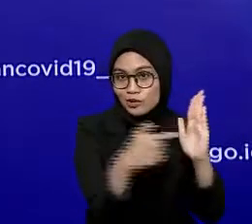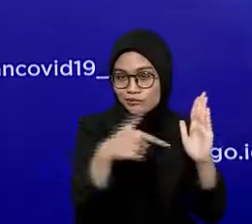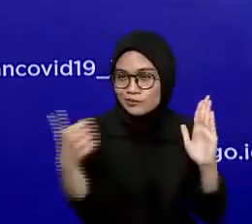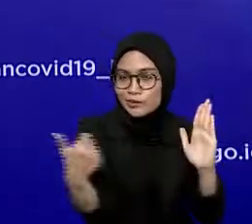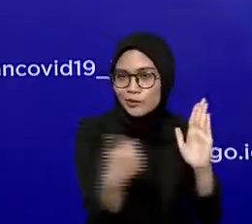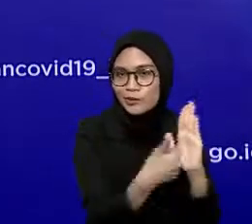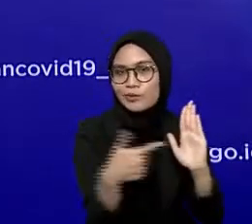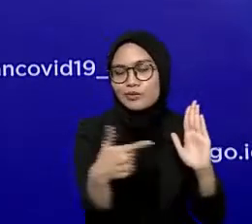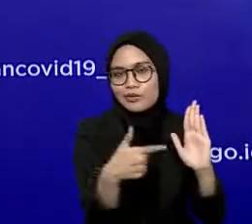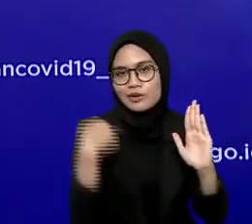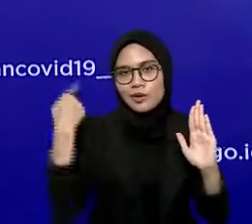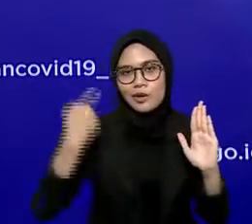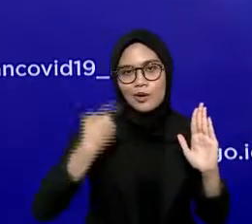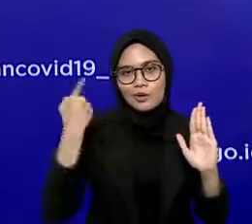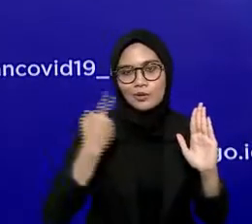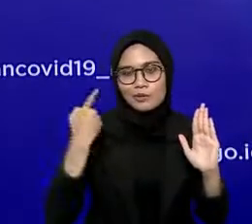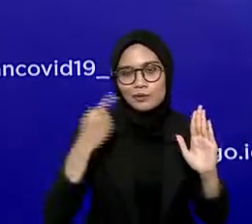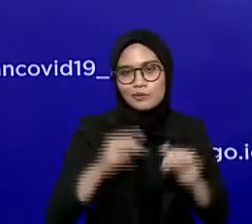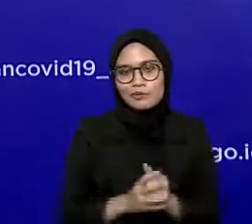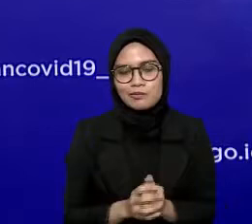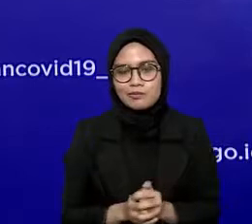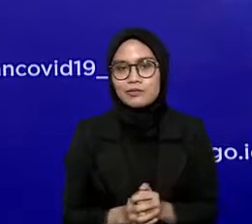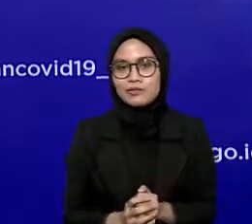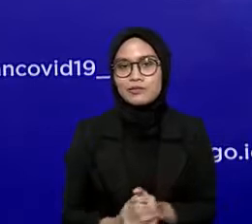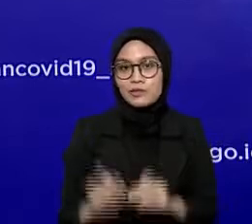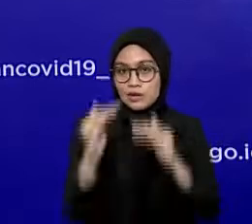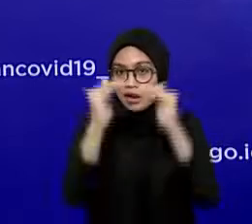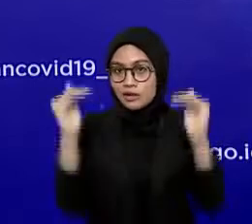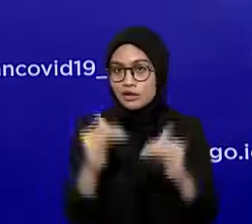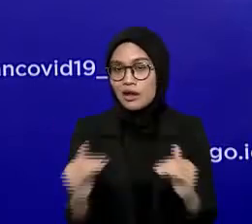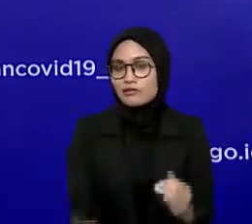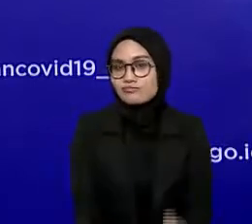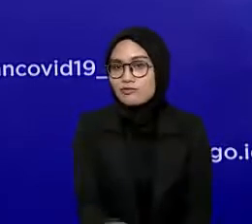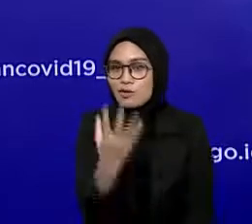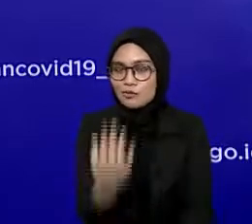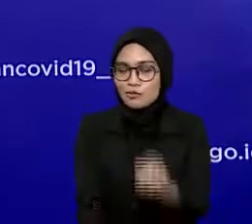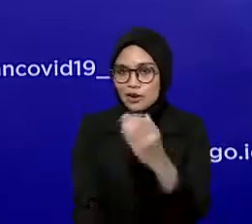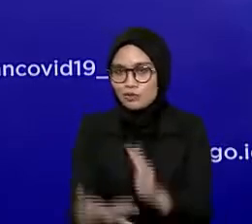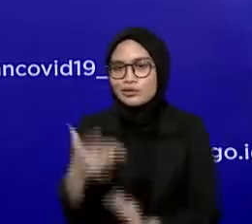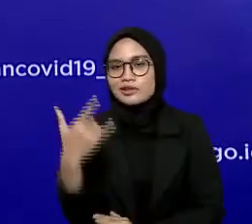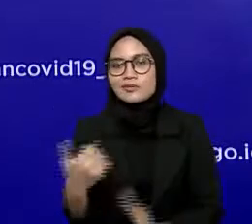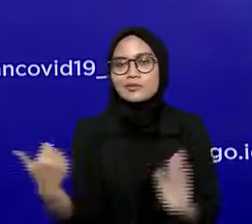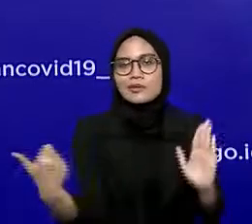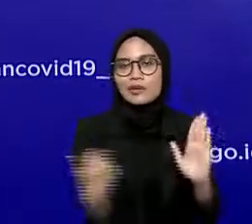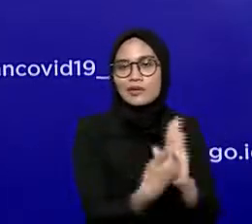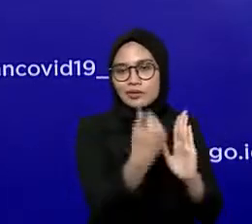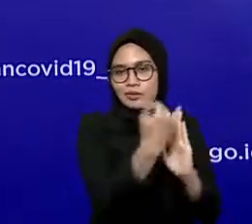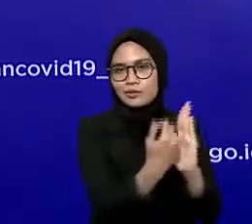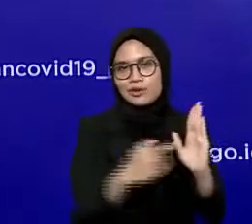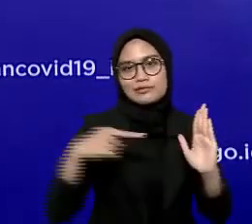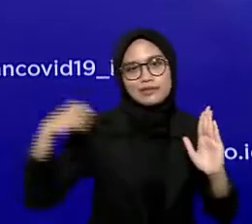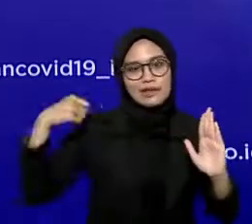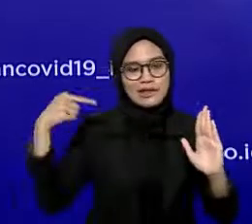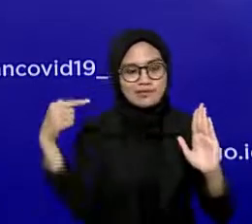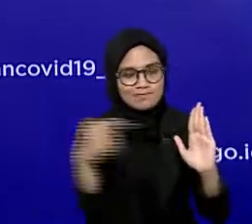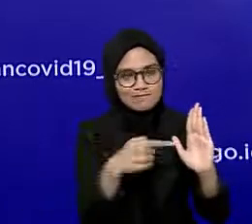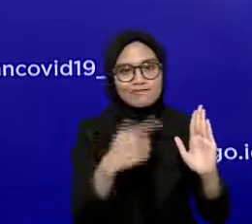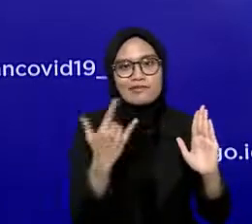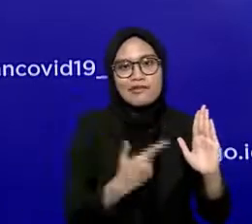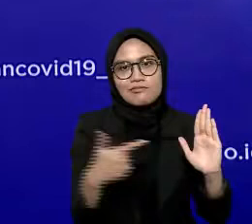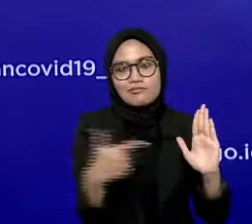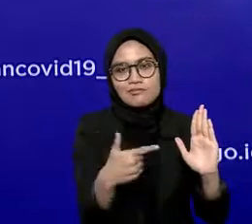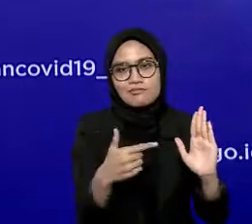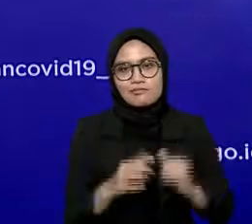oleh pemerintah sepanjang periode Nataru untuk mencegah lonjakan kasus dan tetap mempertahankan disiplin protokol